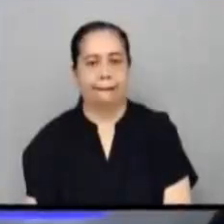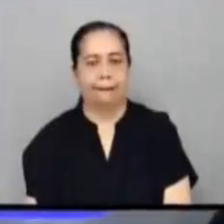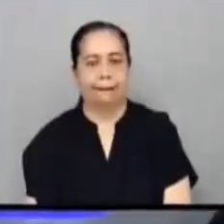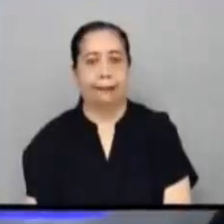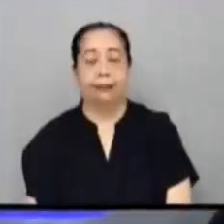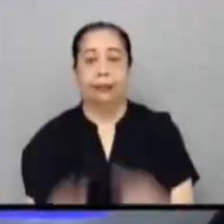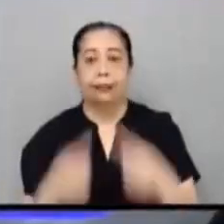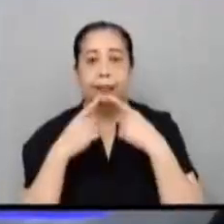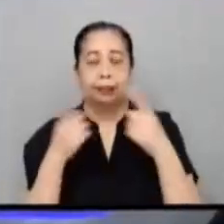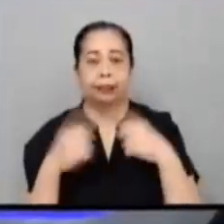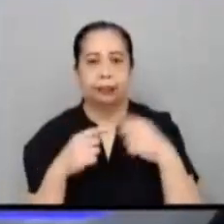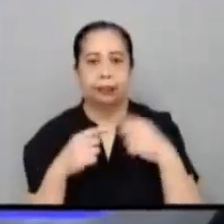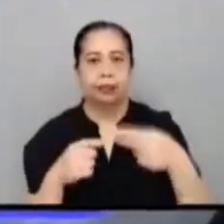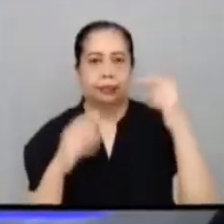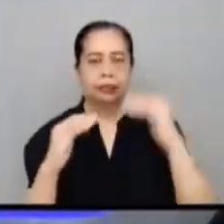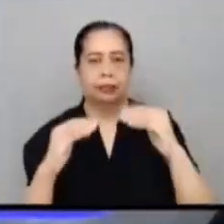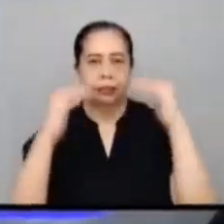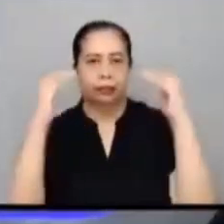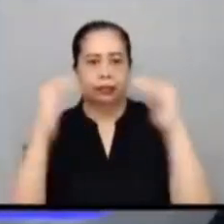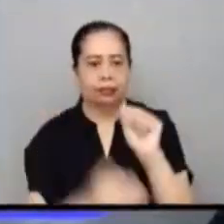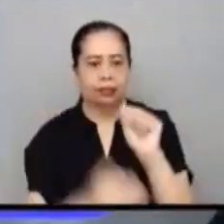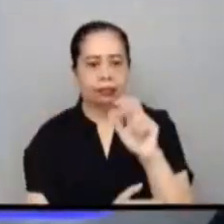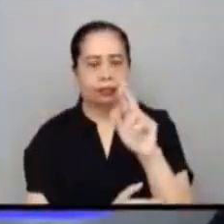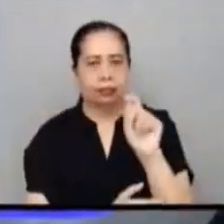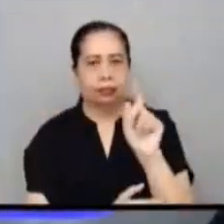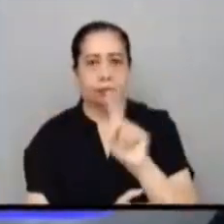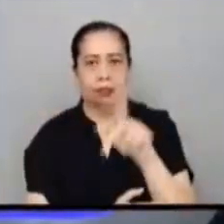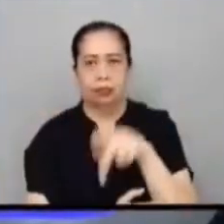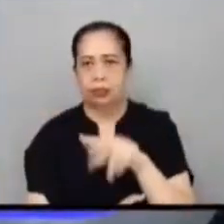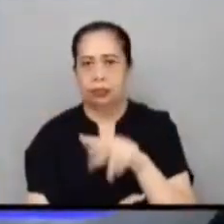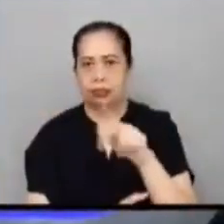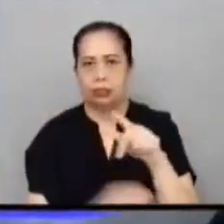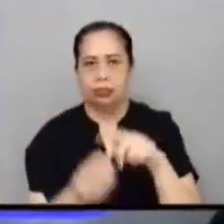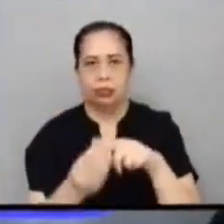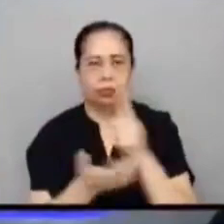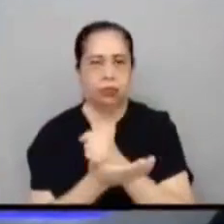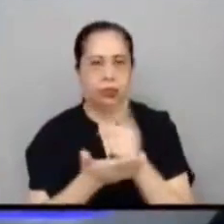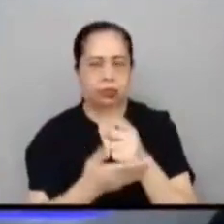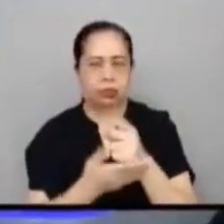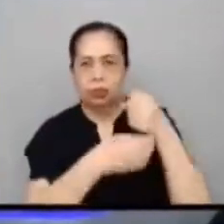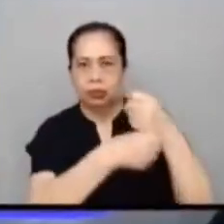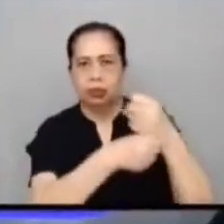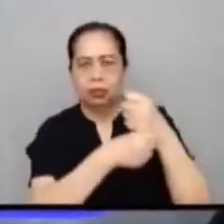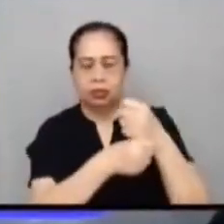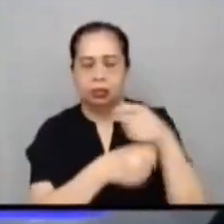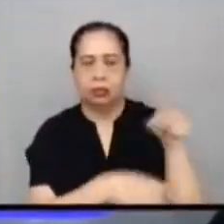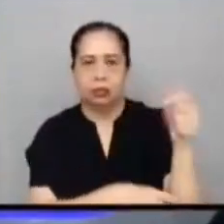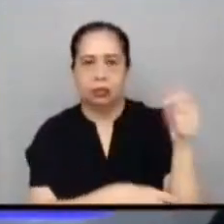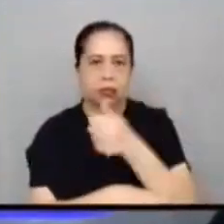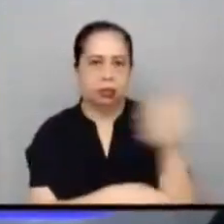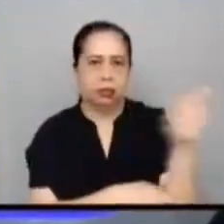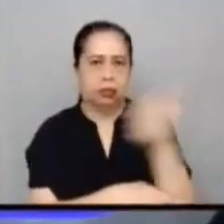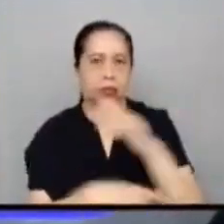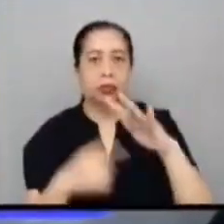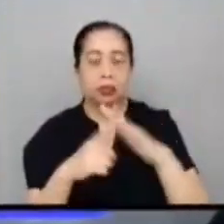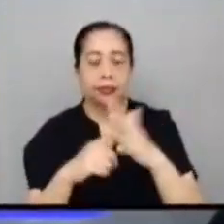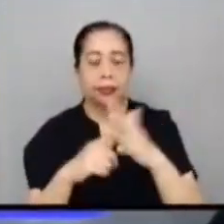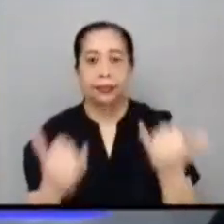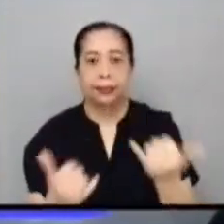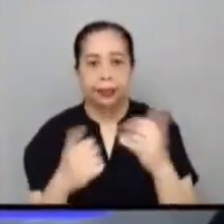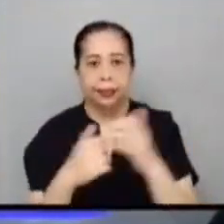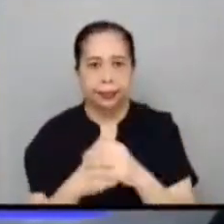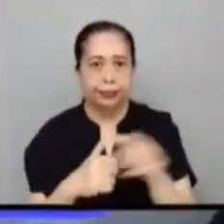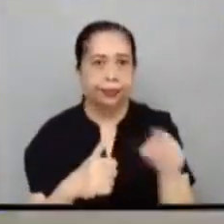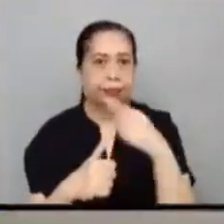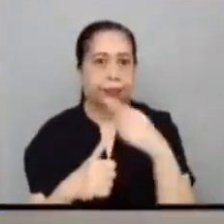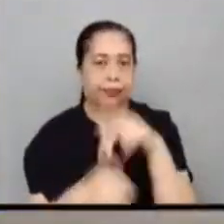nagdeklara ng heightened alert status ang Philippine National Police kasabay ng isang linggong transport strike na nagsimula po ngayong araw. Ayon po sa